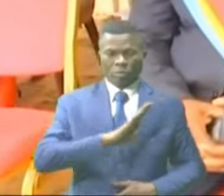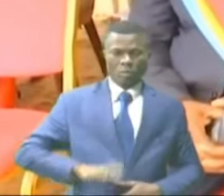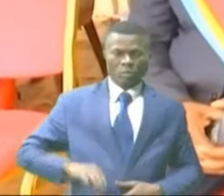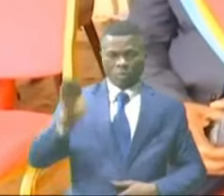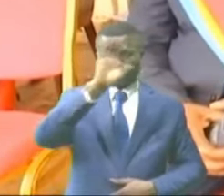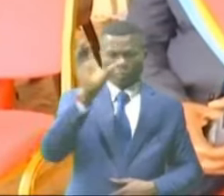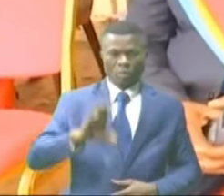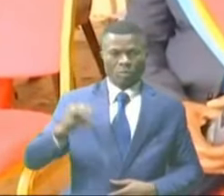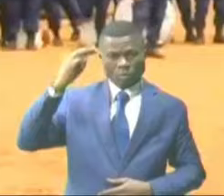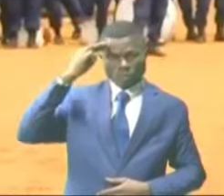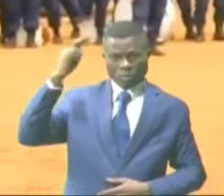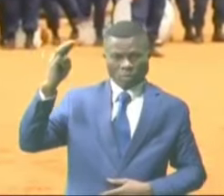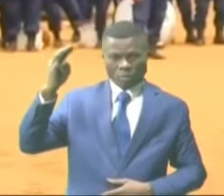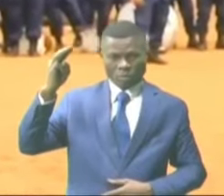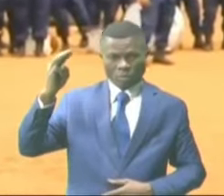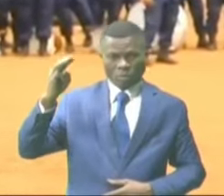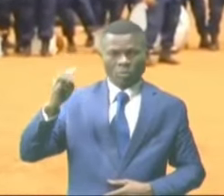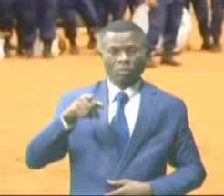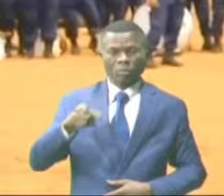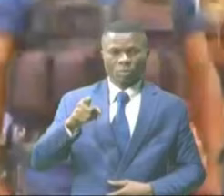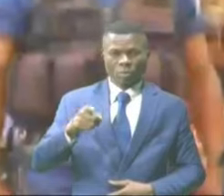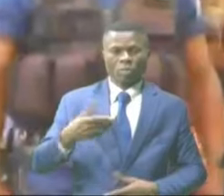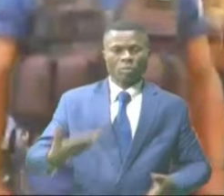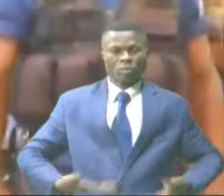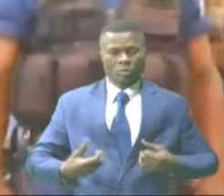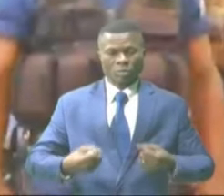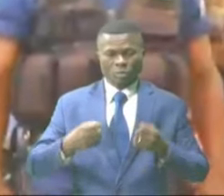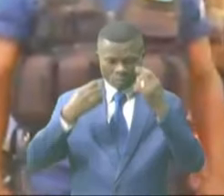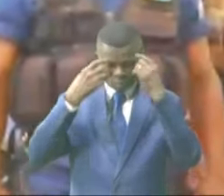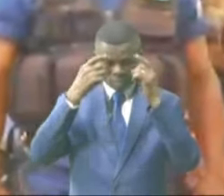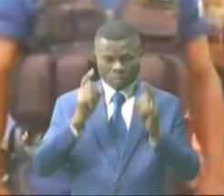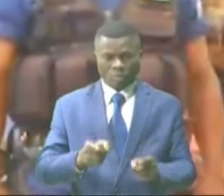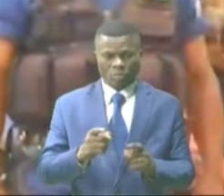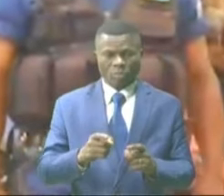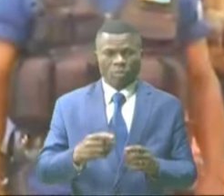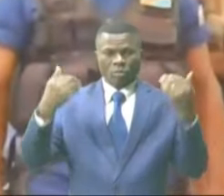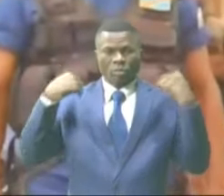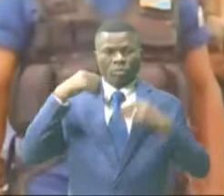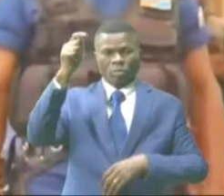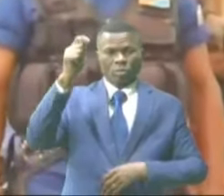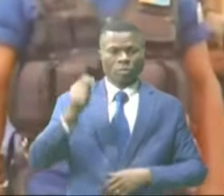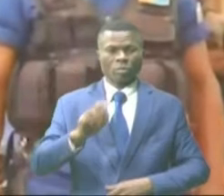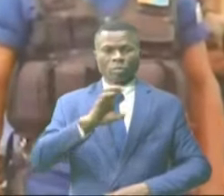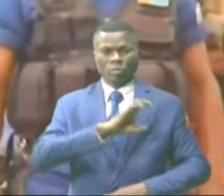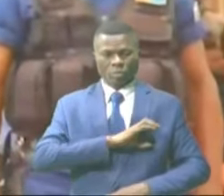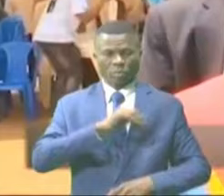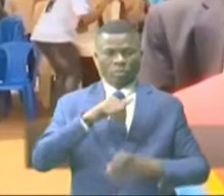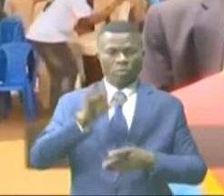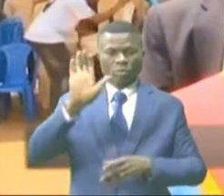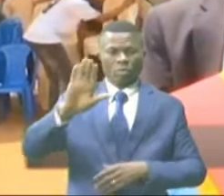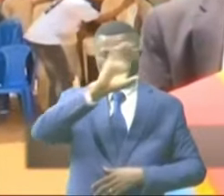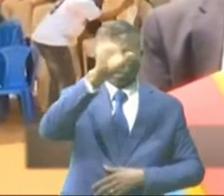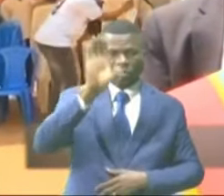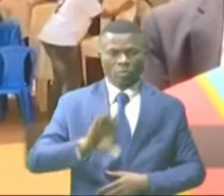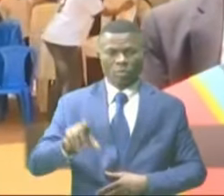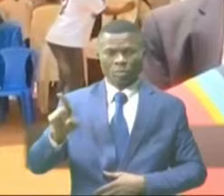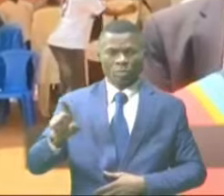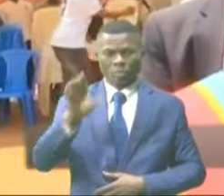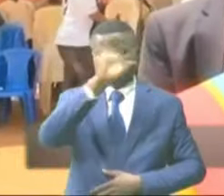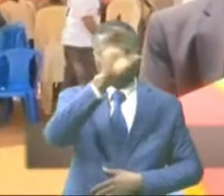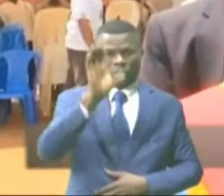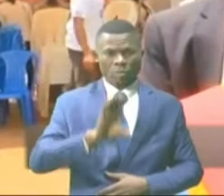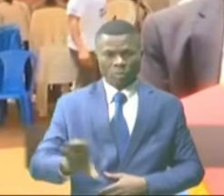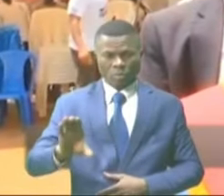commune de Mongafula, Séverin Lumbu, a salué la descente du commissaire provincial de la police dans sa commune. La commune